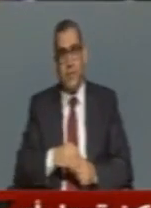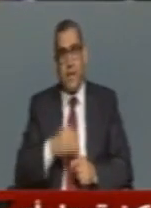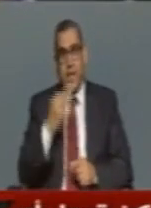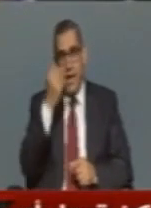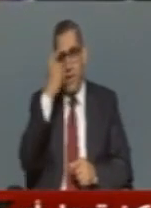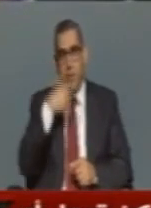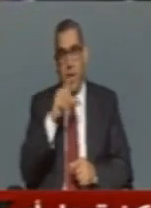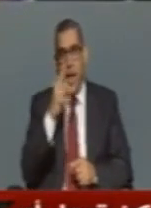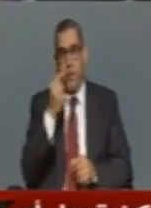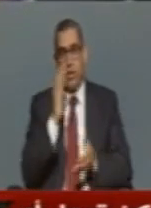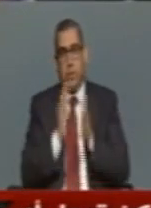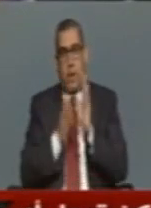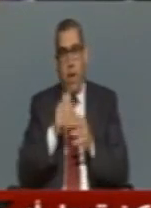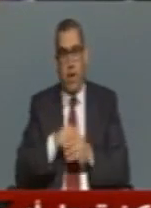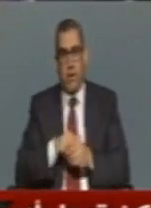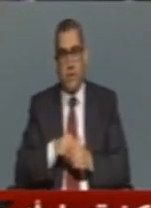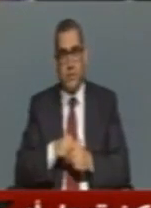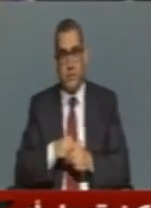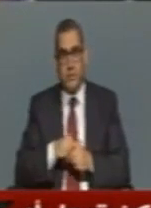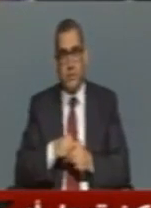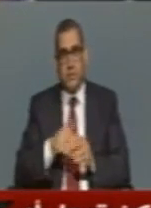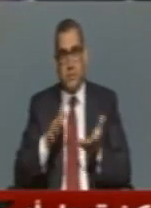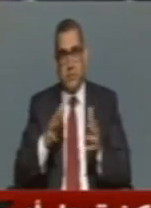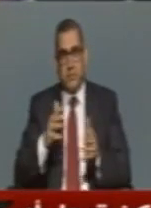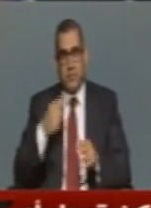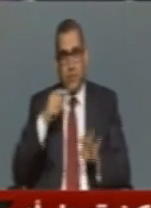مليار يا دكتور